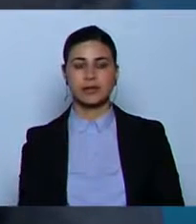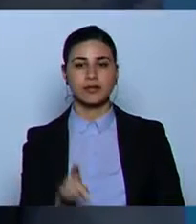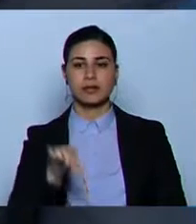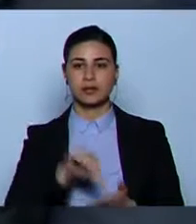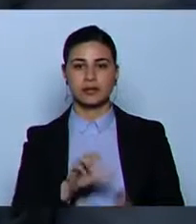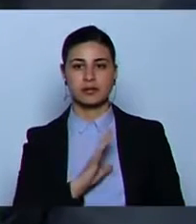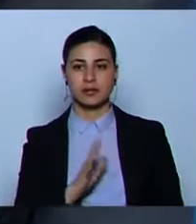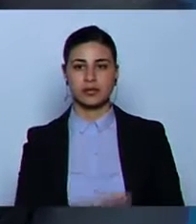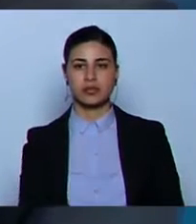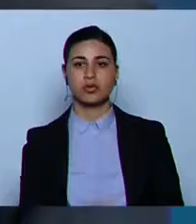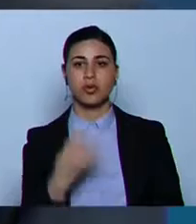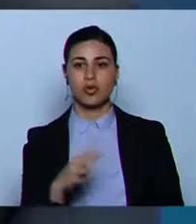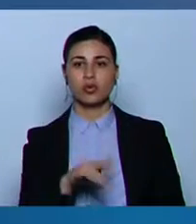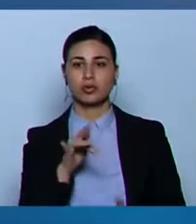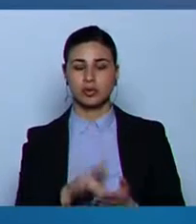არიყავით